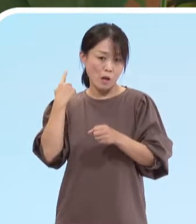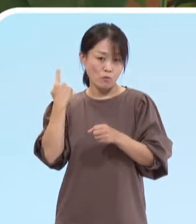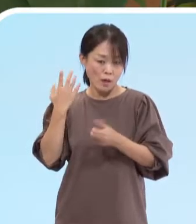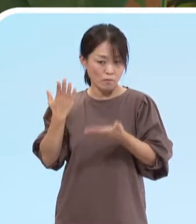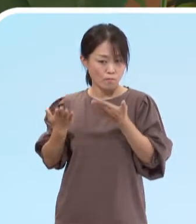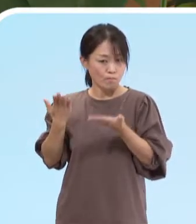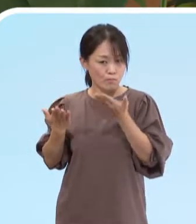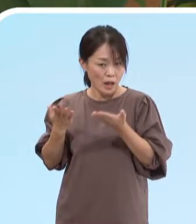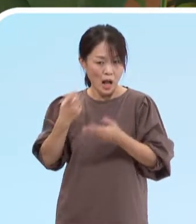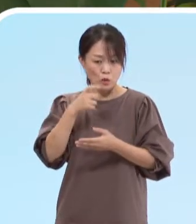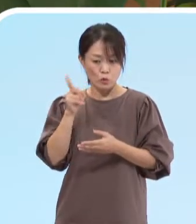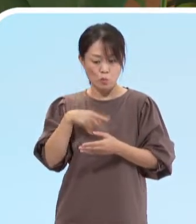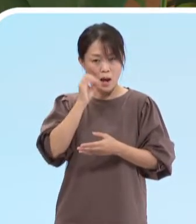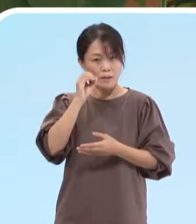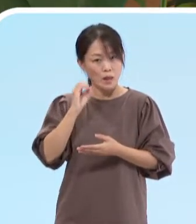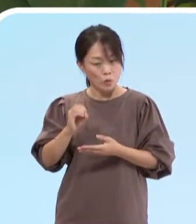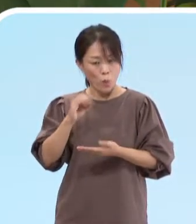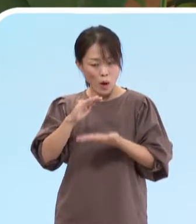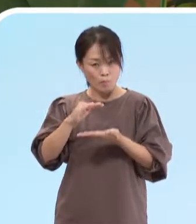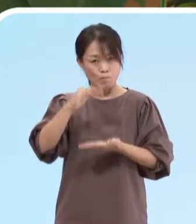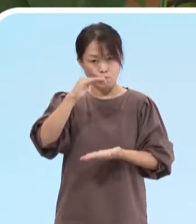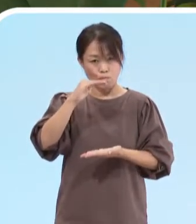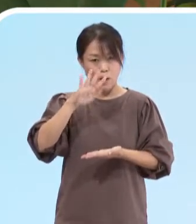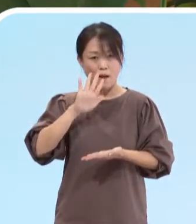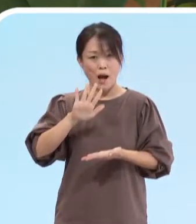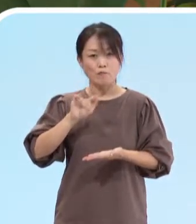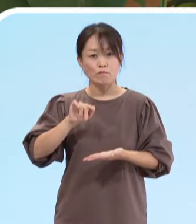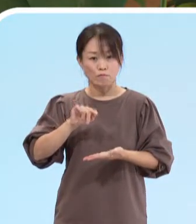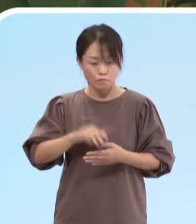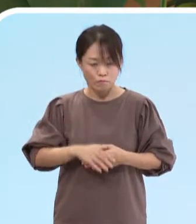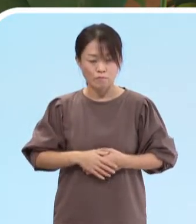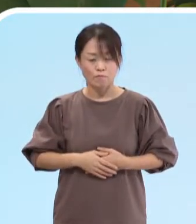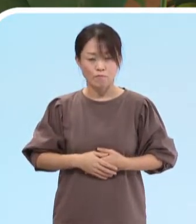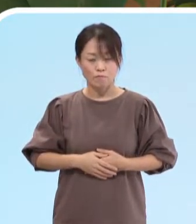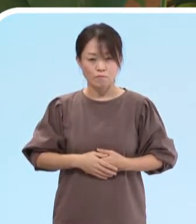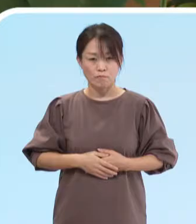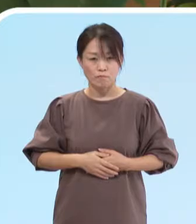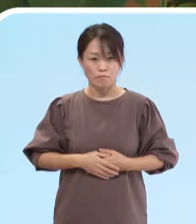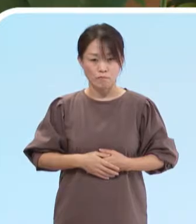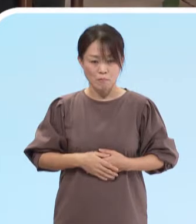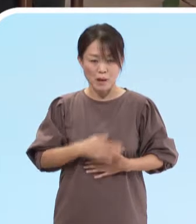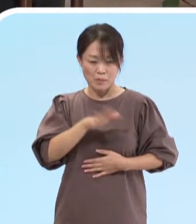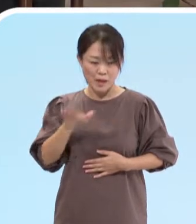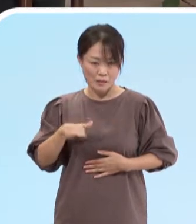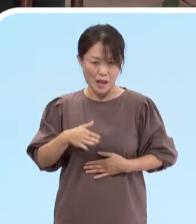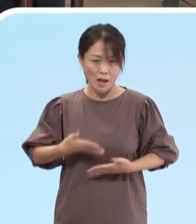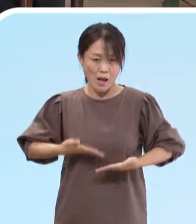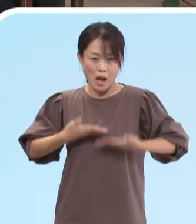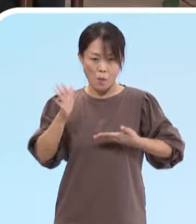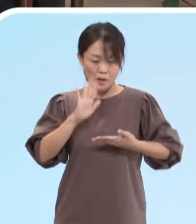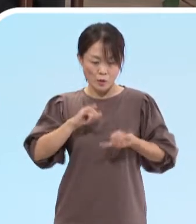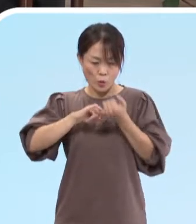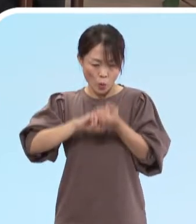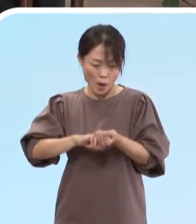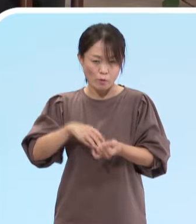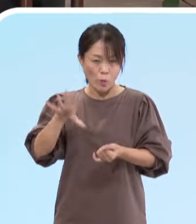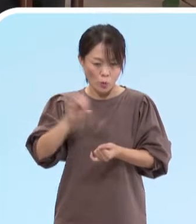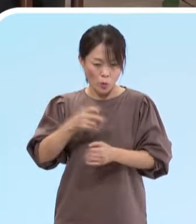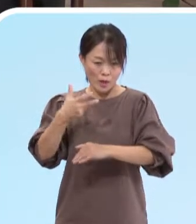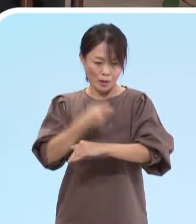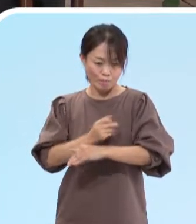使用されたよりも 10% 以上本年度は供給されるということになってますので、予約を取って皆さん慌て